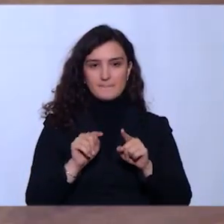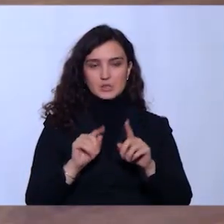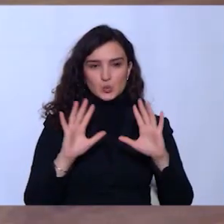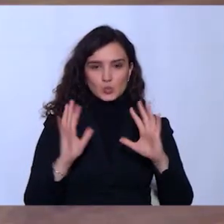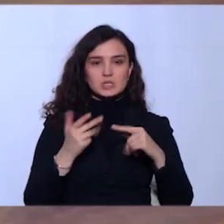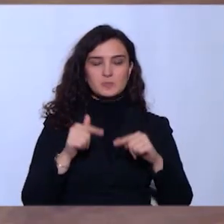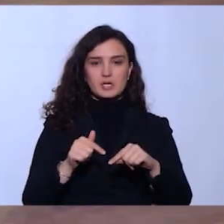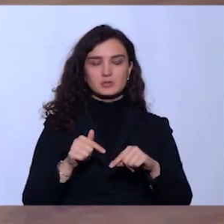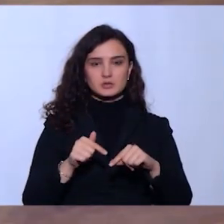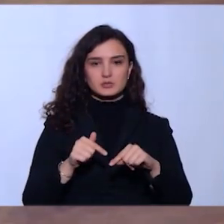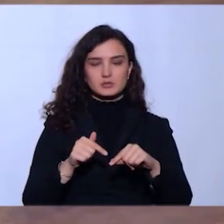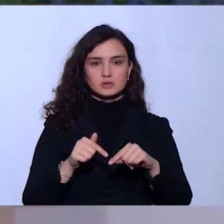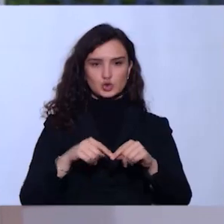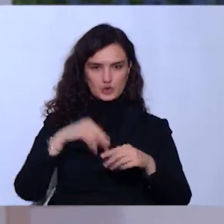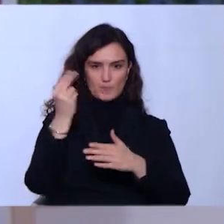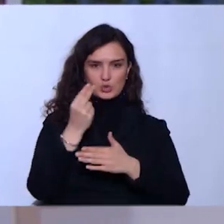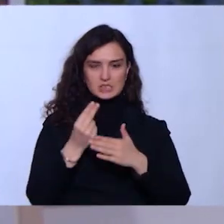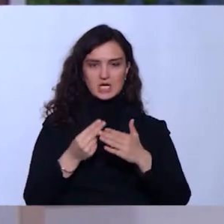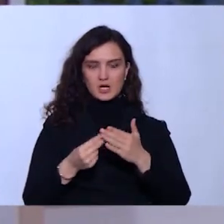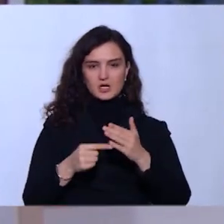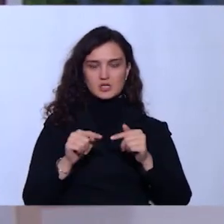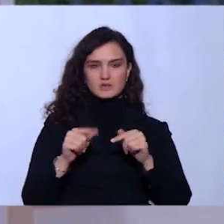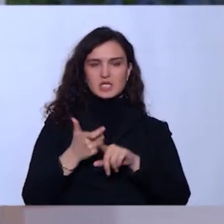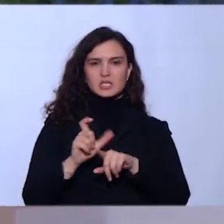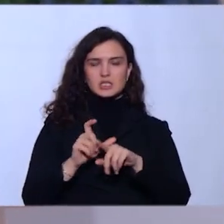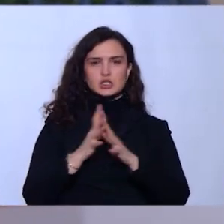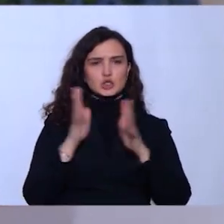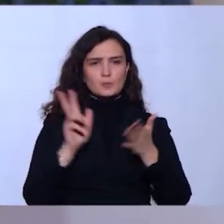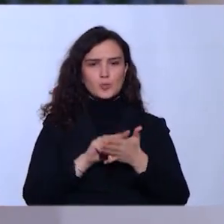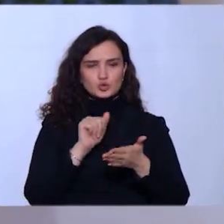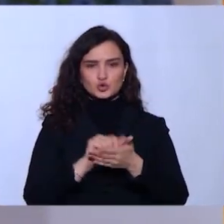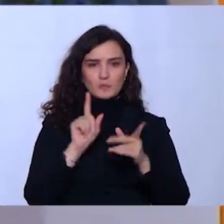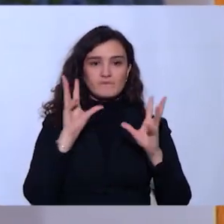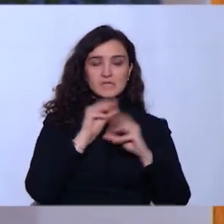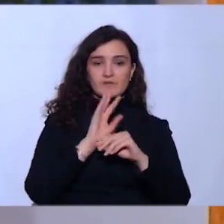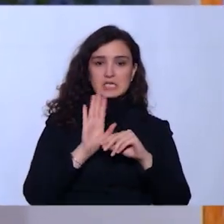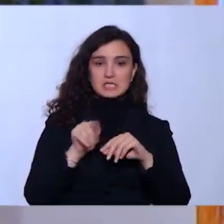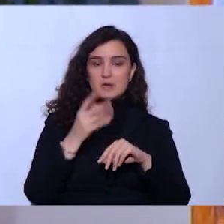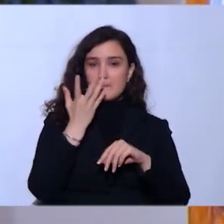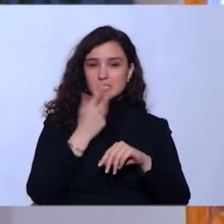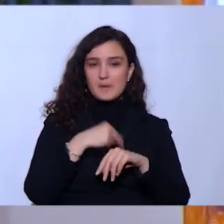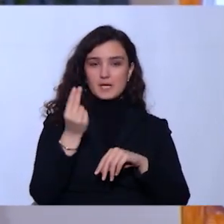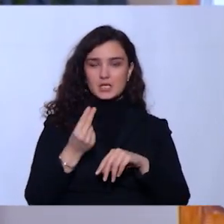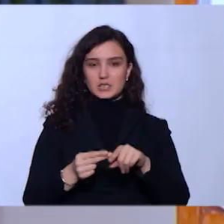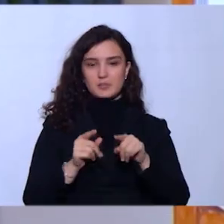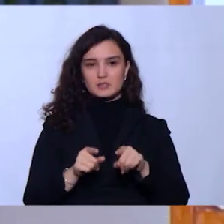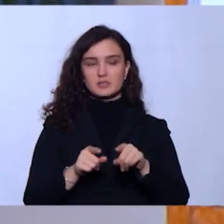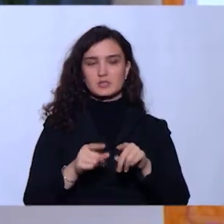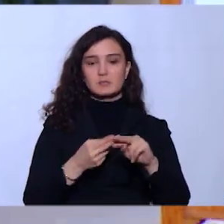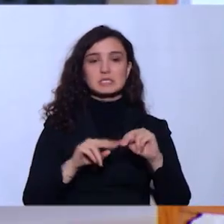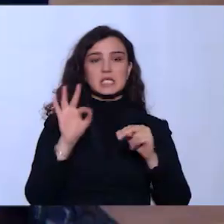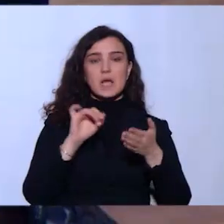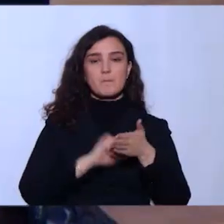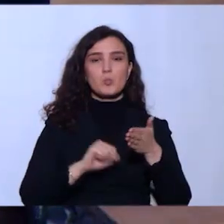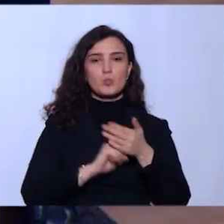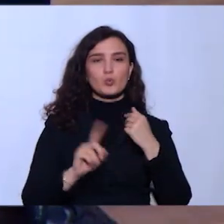უცბად შემოგიხაზავთ კონტურში, ძალიან დიდი ბოდიში, რომ ვერ ვასწრებ ამის გაფერადებას. იმის გამო,